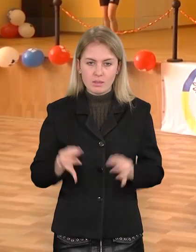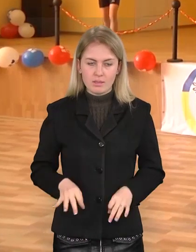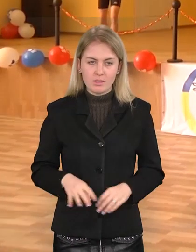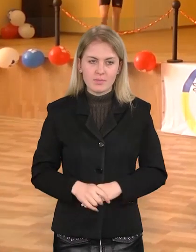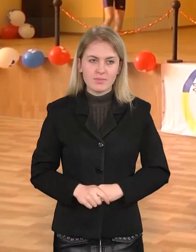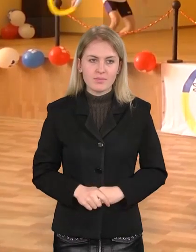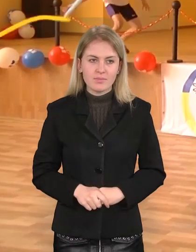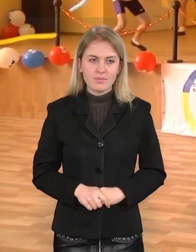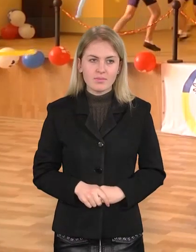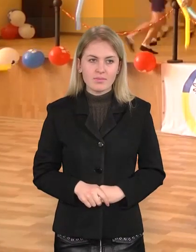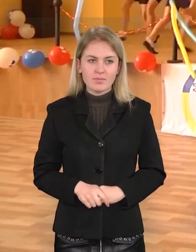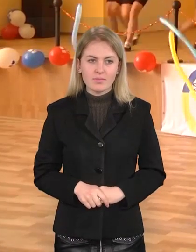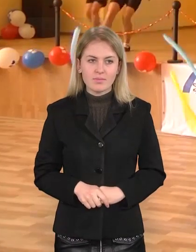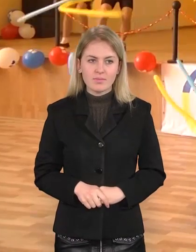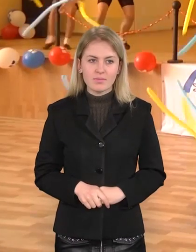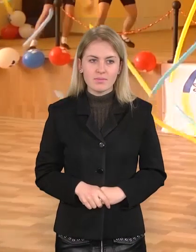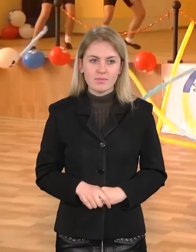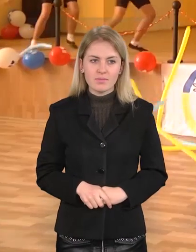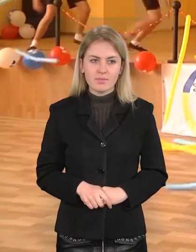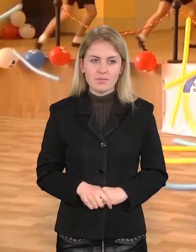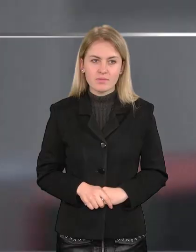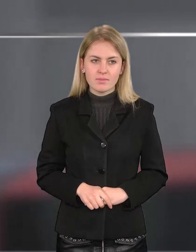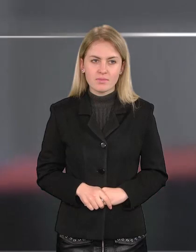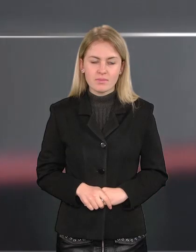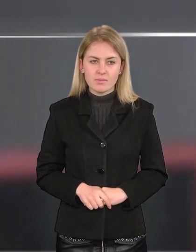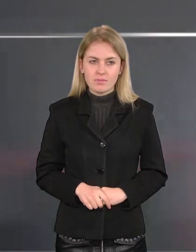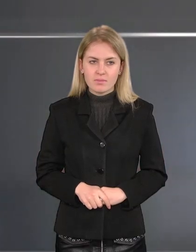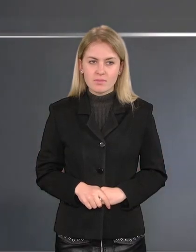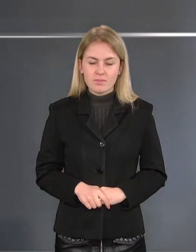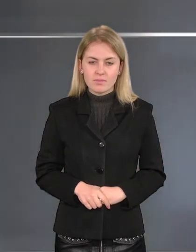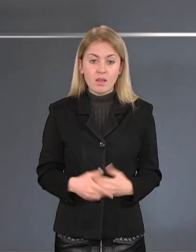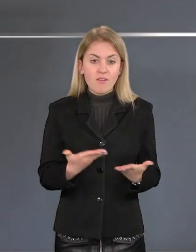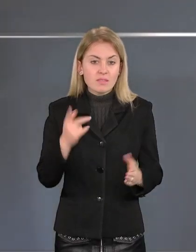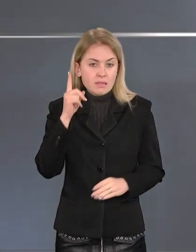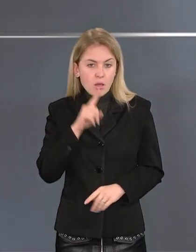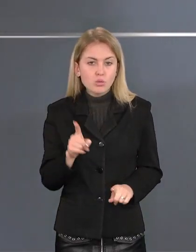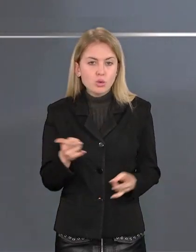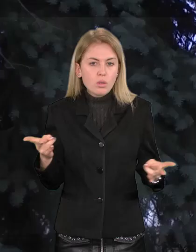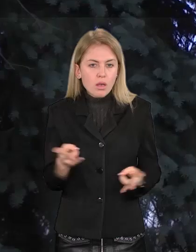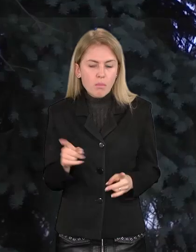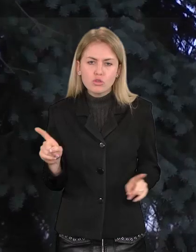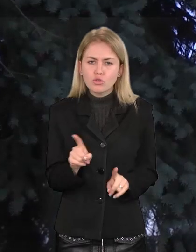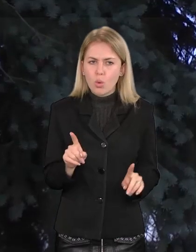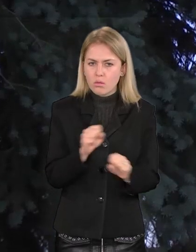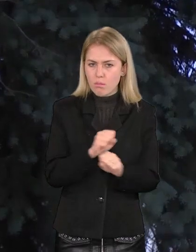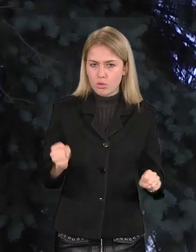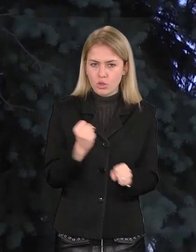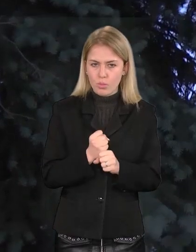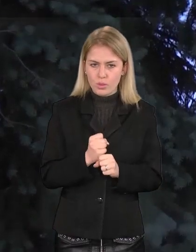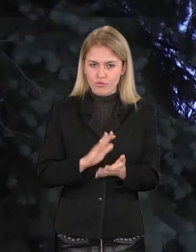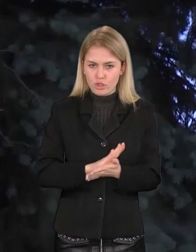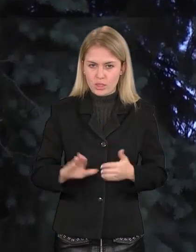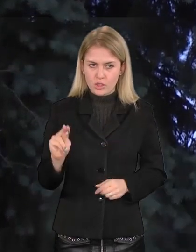Острокова, Олександр Олексінко, новини СТС. А ви знаєте, що треба і чого не можна робити у чистий